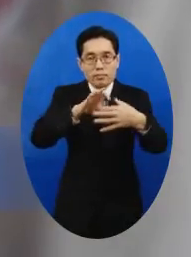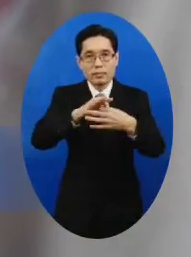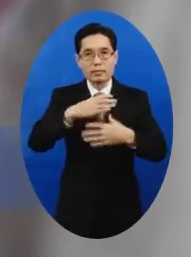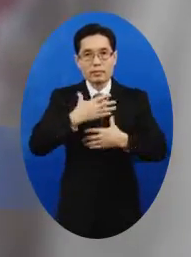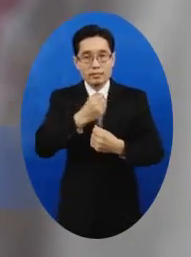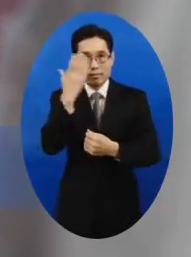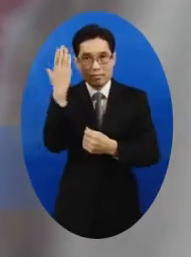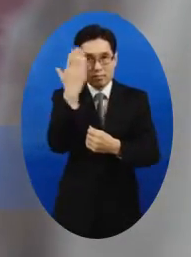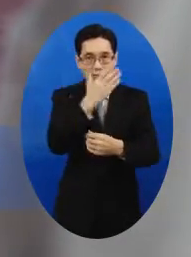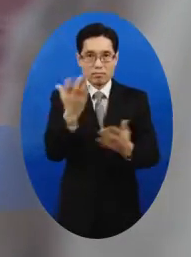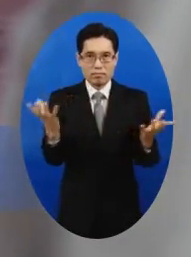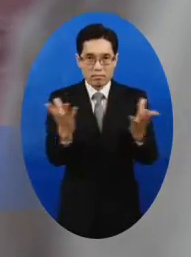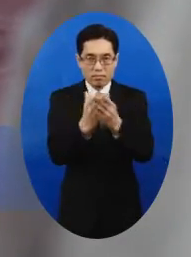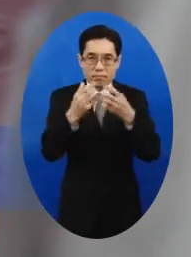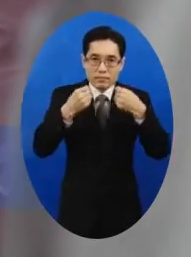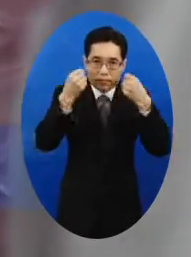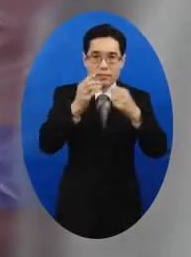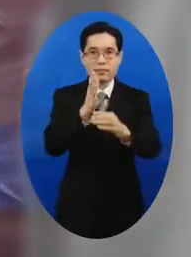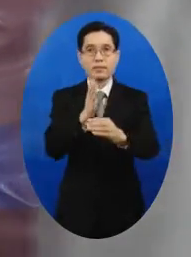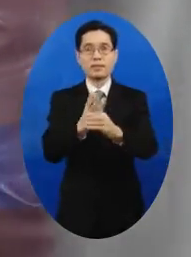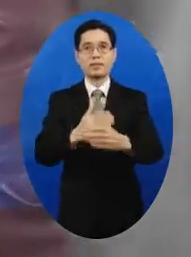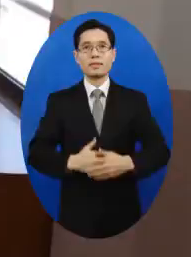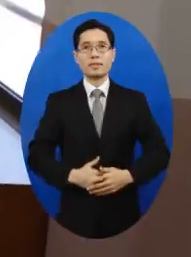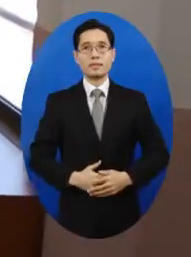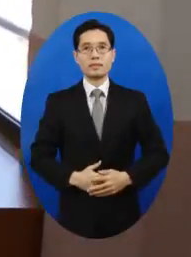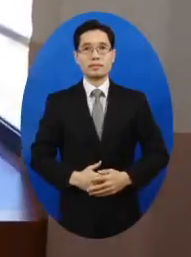관리에도 전력을 다하고 있습니다